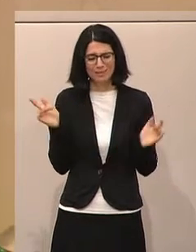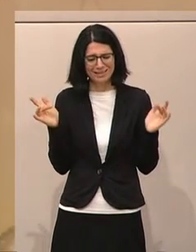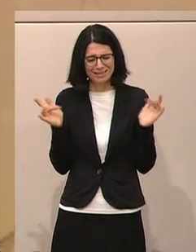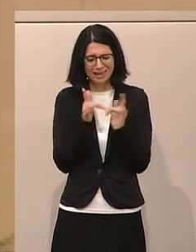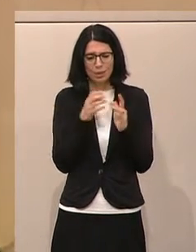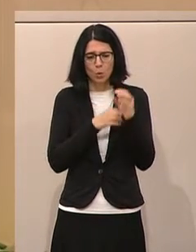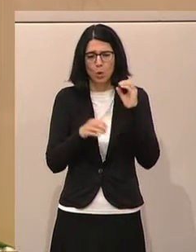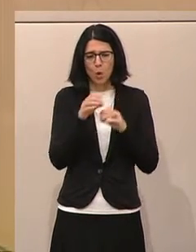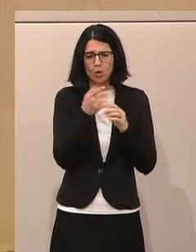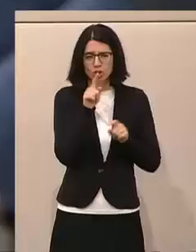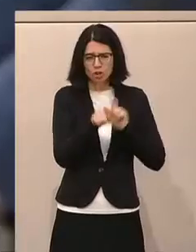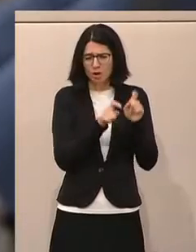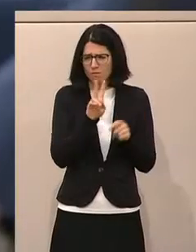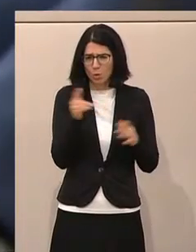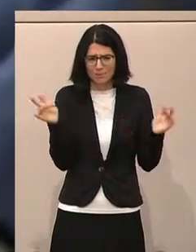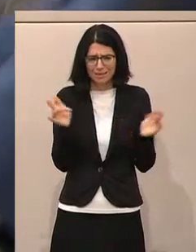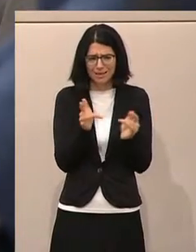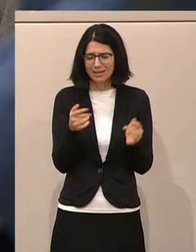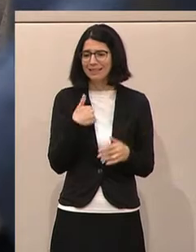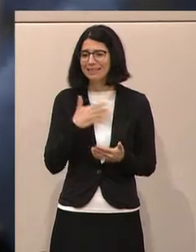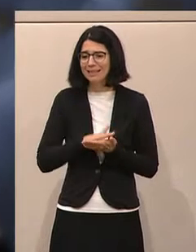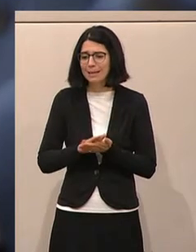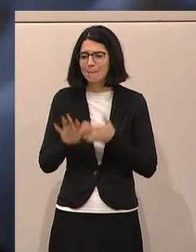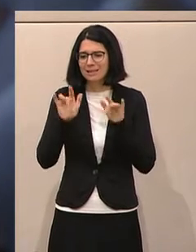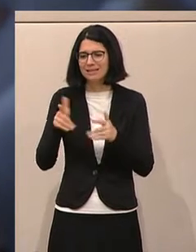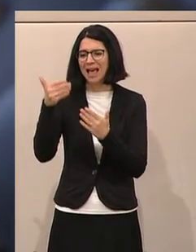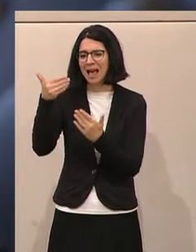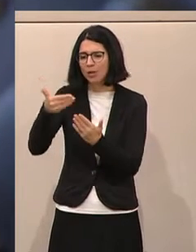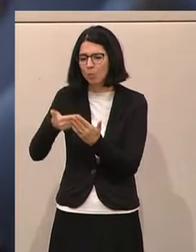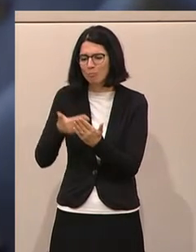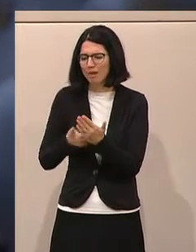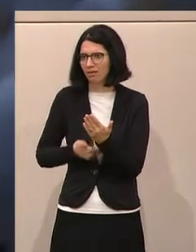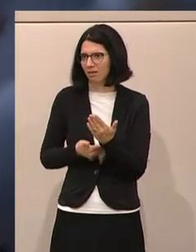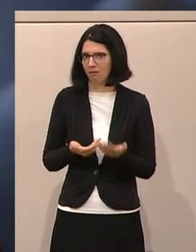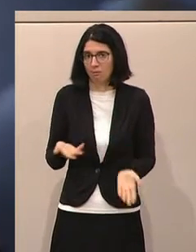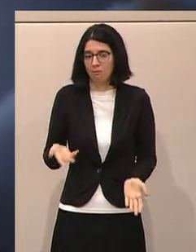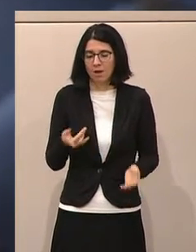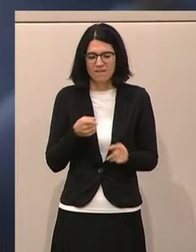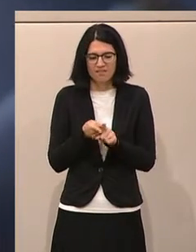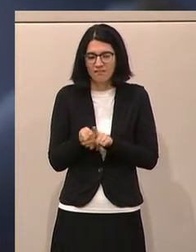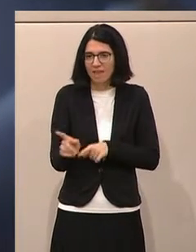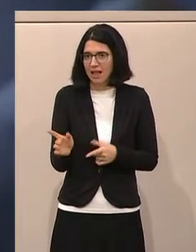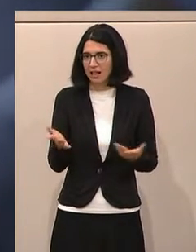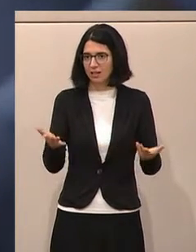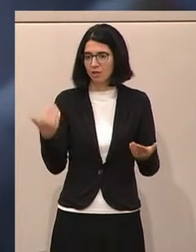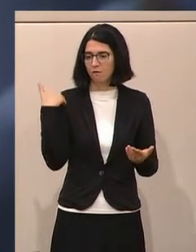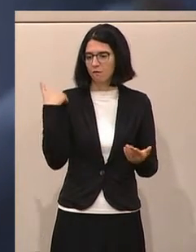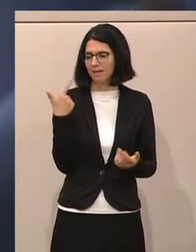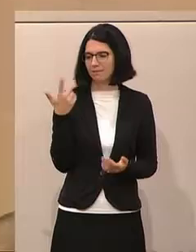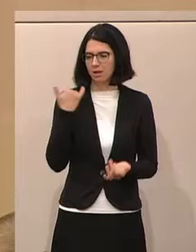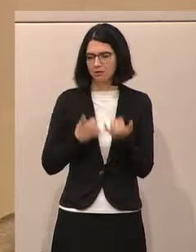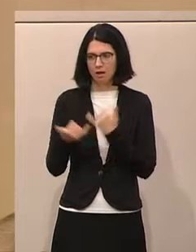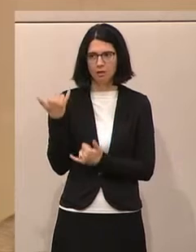ökologischen Besteuerung haben. Sie nennen nie Argumente. Ich habe einmal vor circa